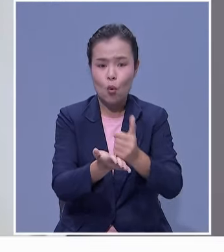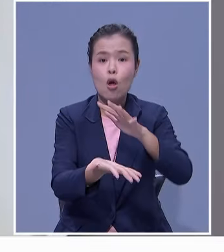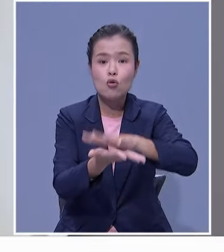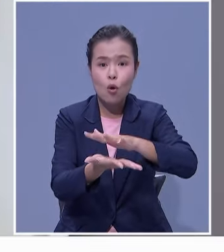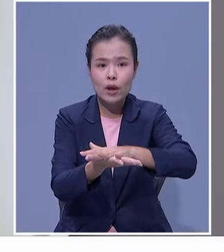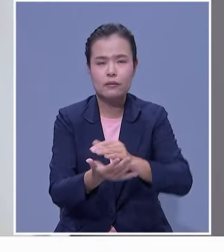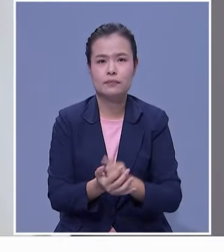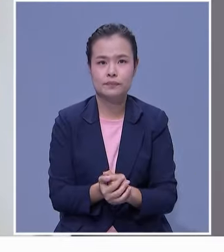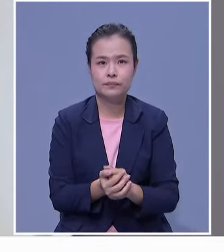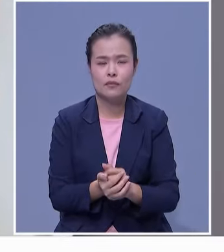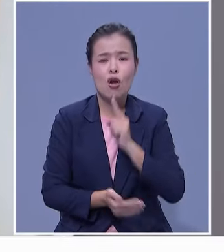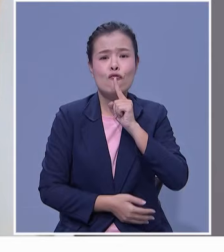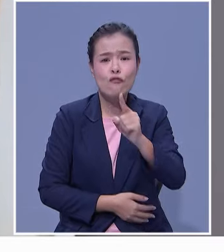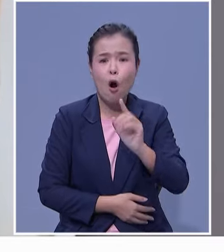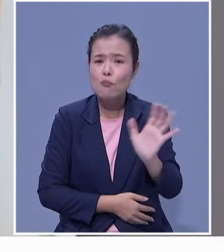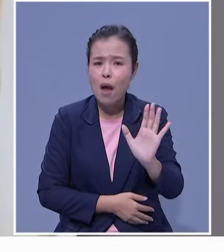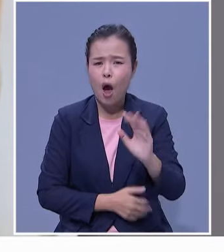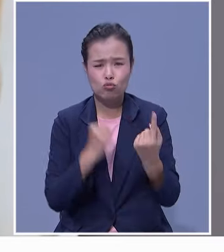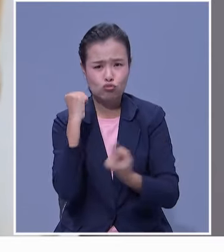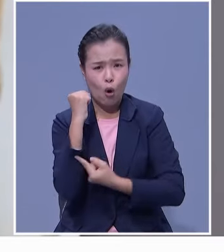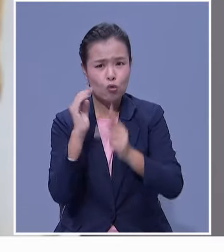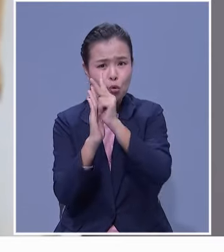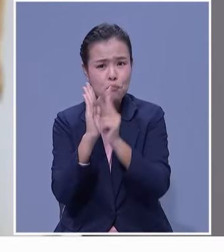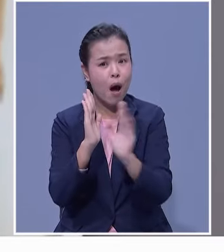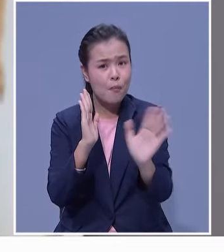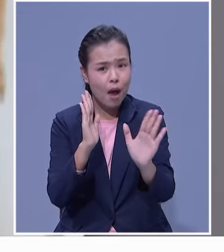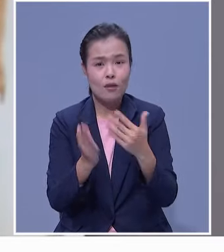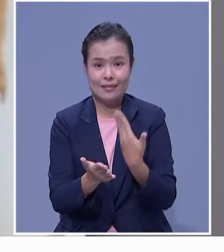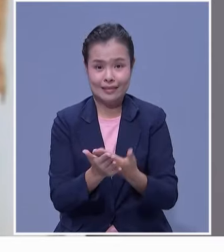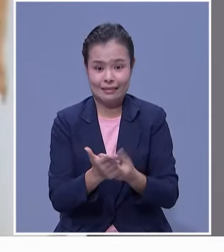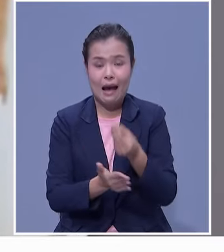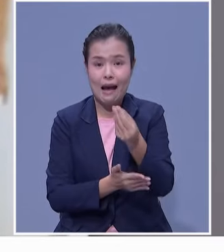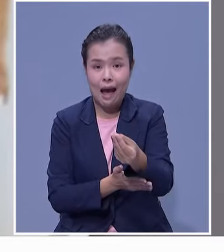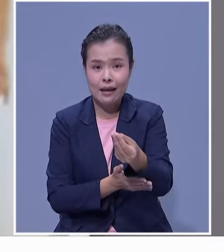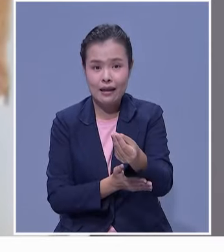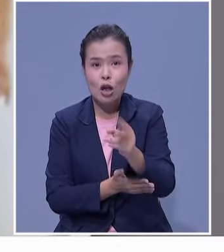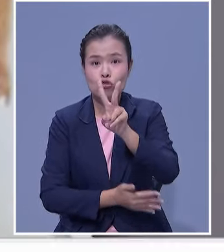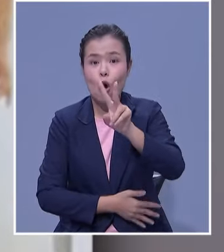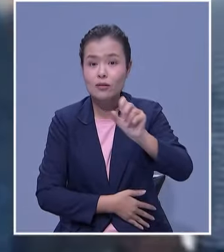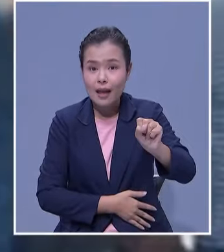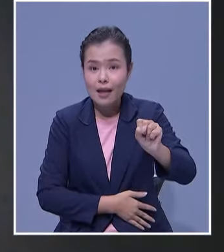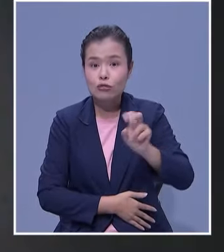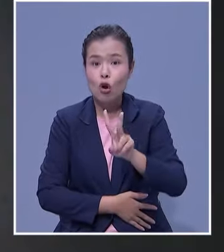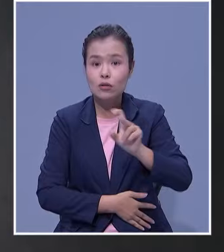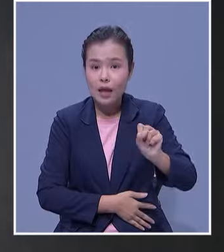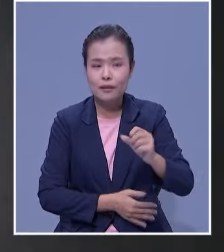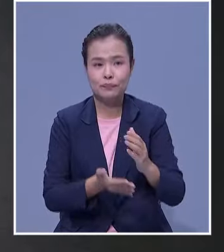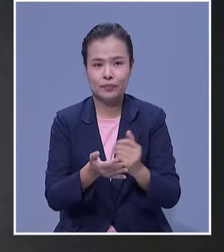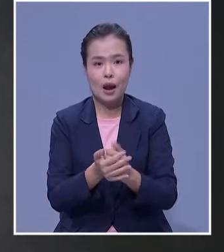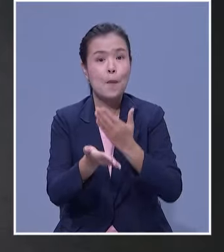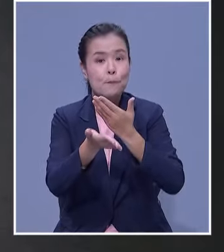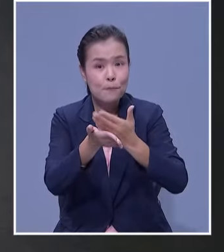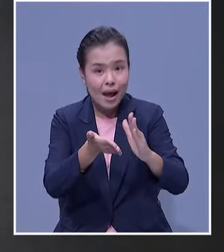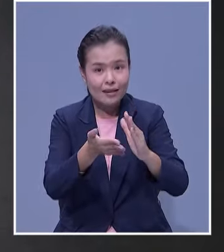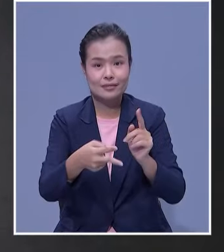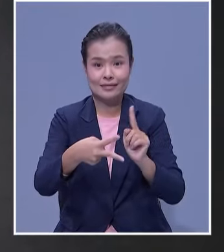นขอไม่ให้มีการฟ้องร้องดำเนินคดีโดยจะมีการจ่ายเงินชดเชยให้จำนวน 200,000 บาทนะครับจะแบ่งจ่ายนะ